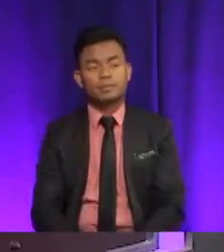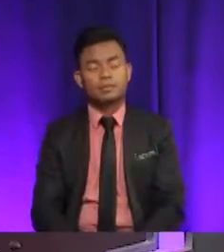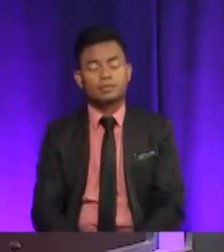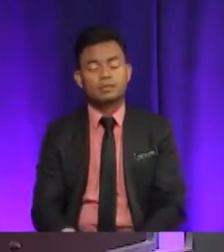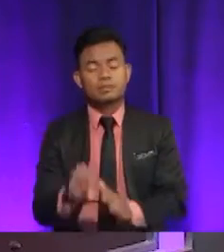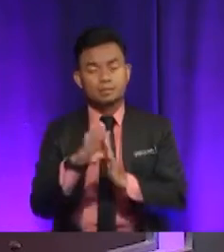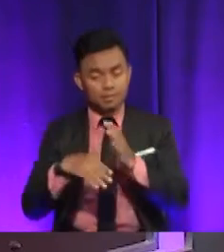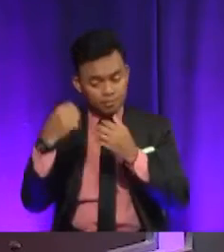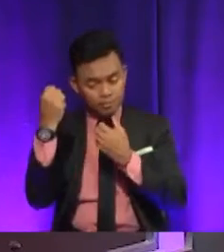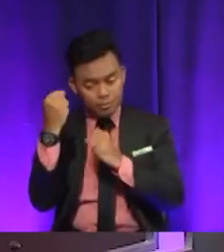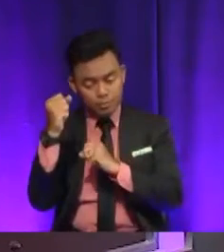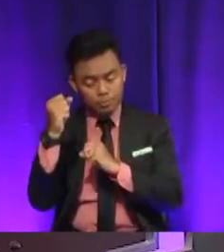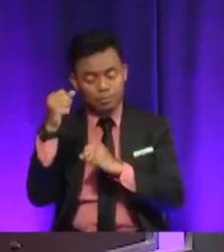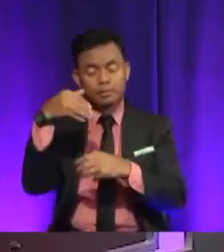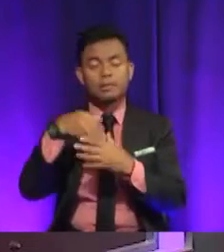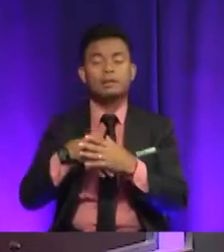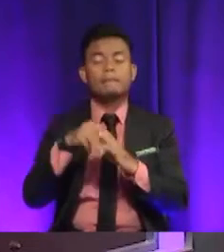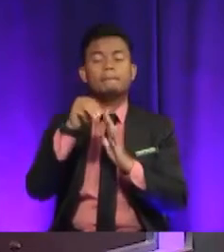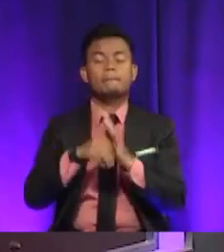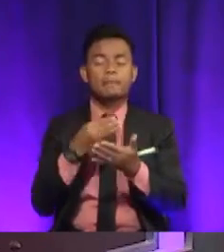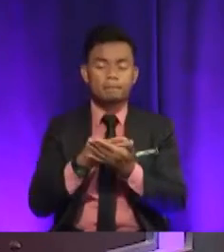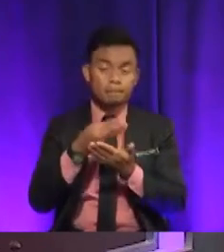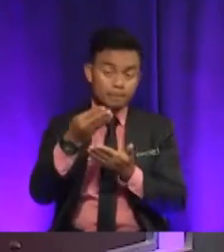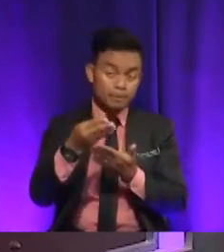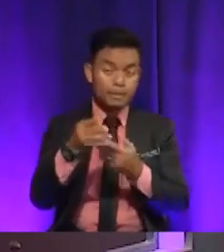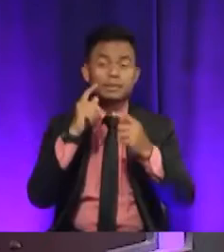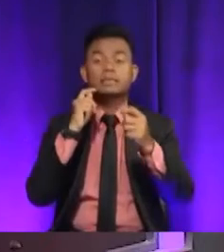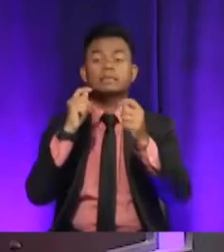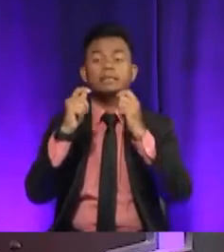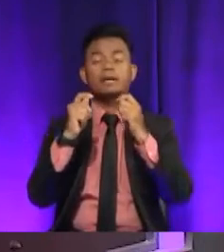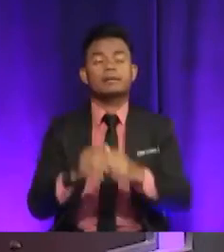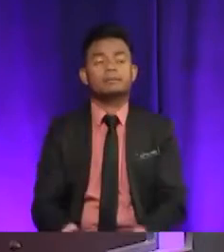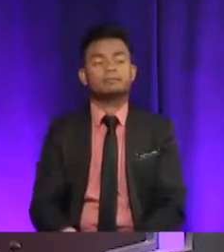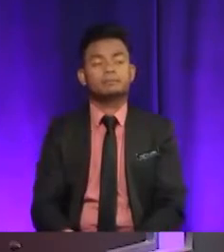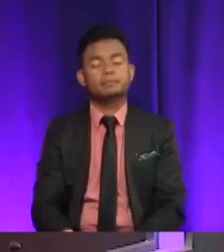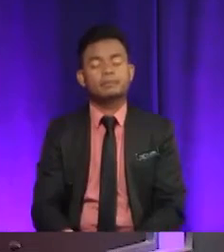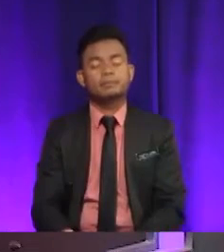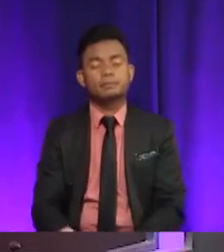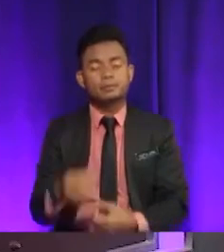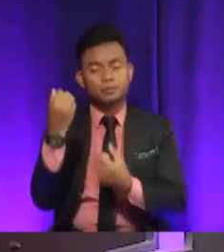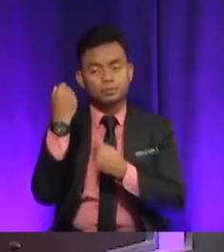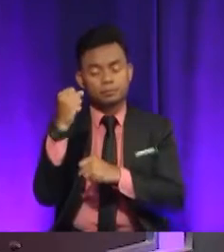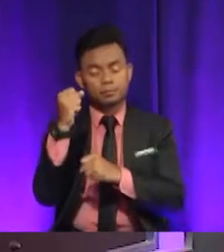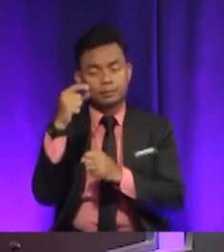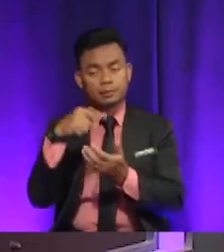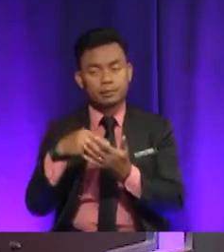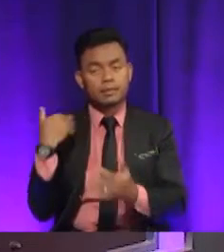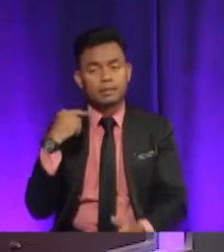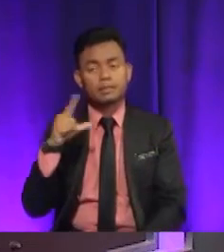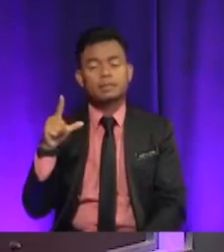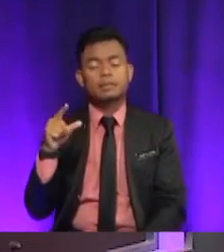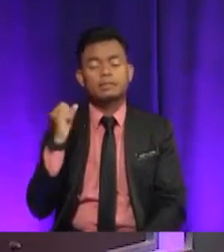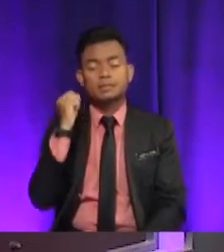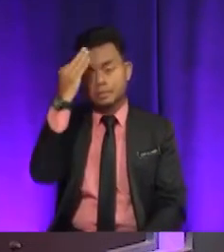bersopan dalam memberi titah Oke bersopan ini menunjukkan sifat yang baik yang unggul oke yang boleh kita